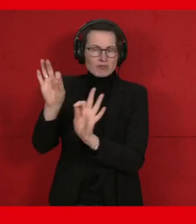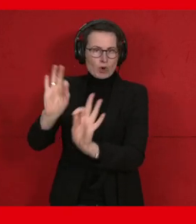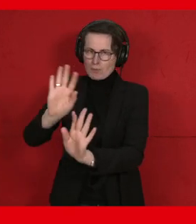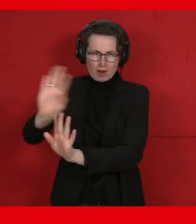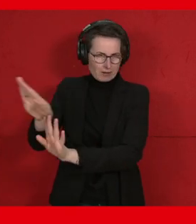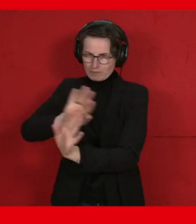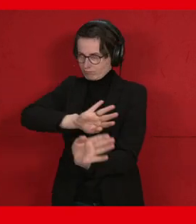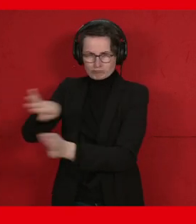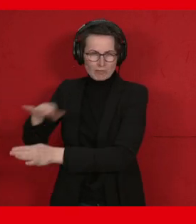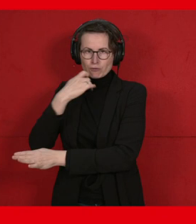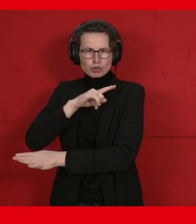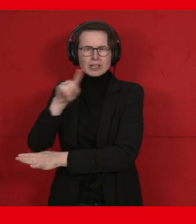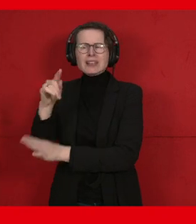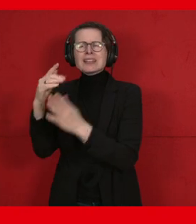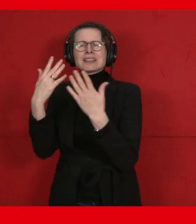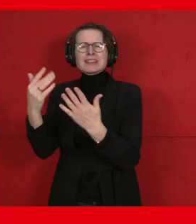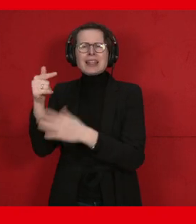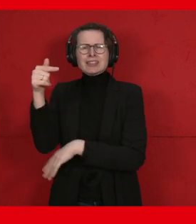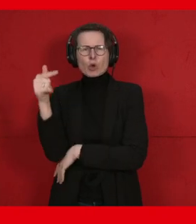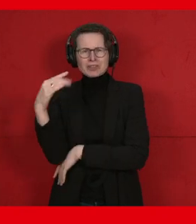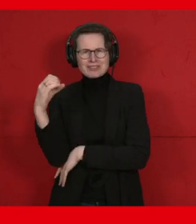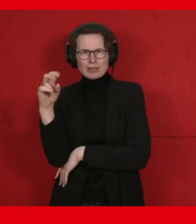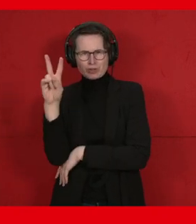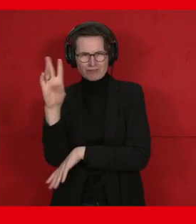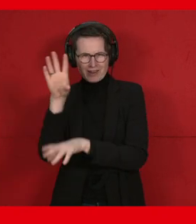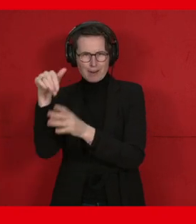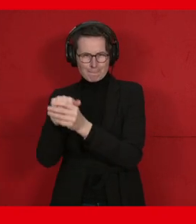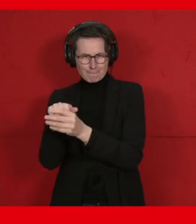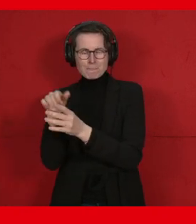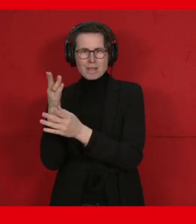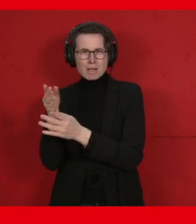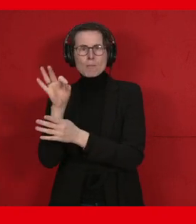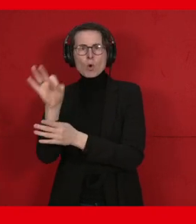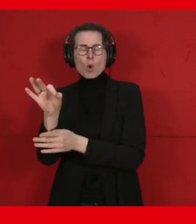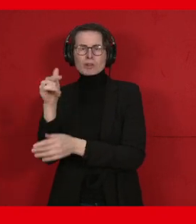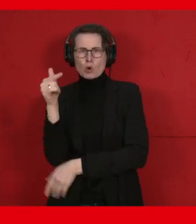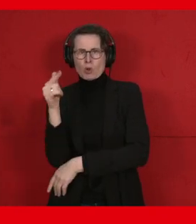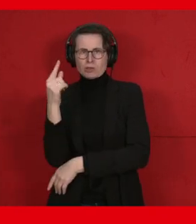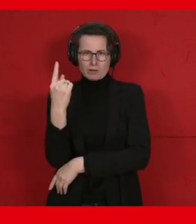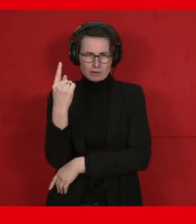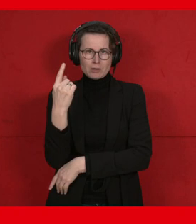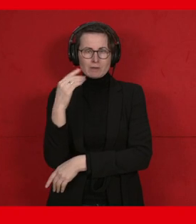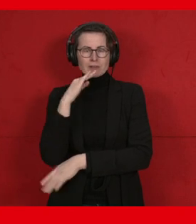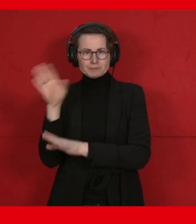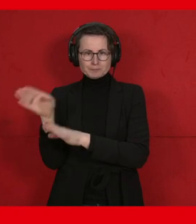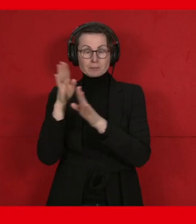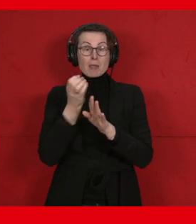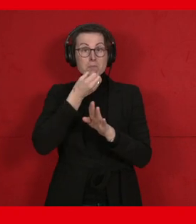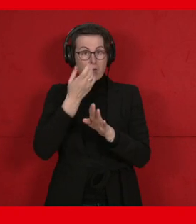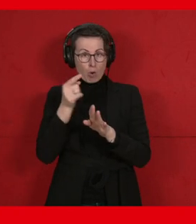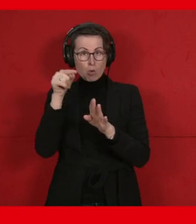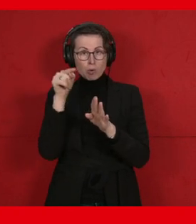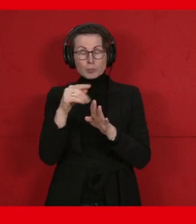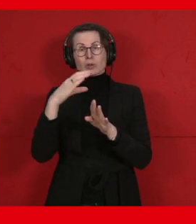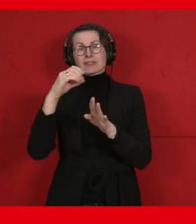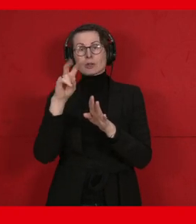genau. Hm? Er hat 10 Tonnen Kohlendioxid, also CO2 pro Tonne Wasserstoff. Dann gibt es den blauen, das ist, wenn Sie den